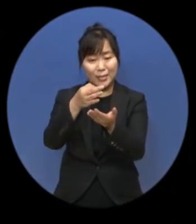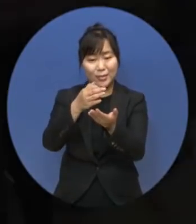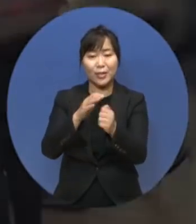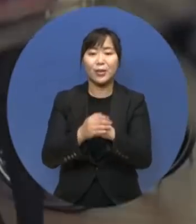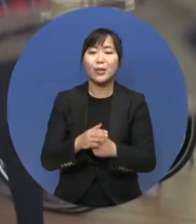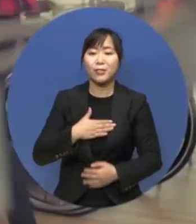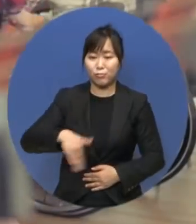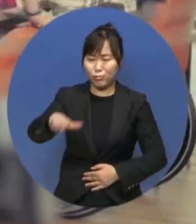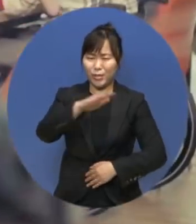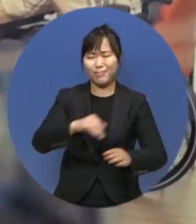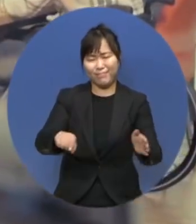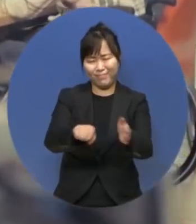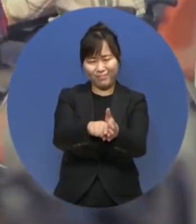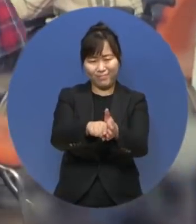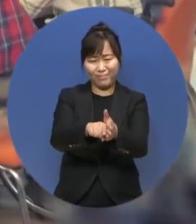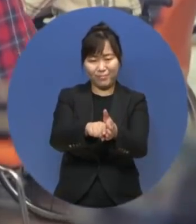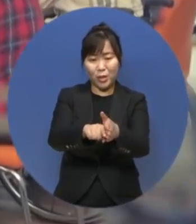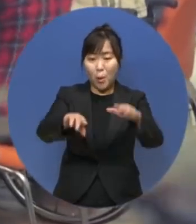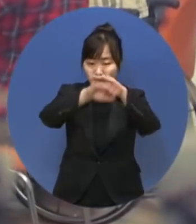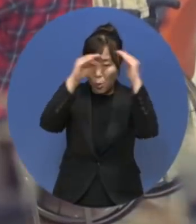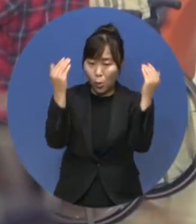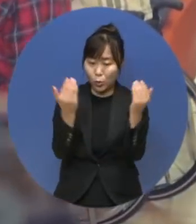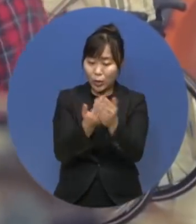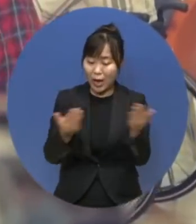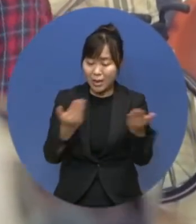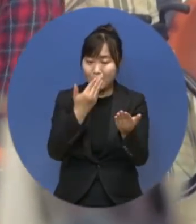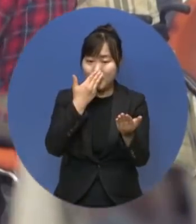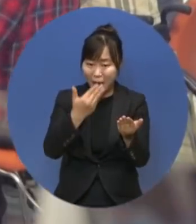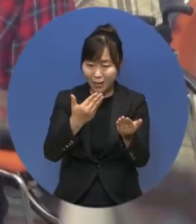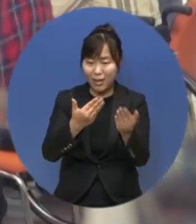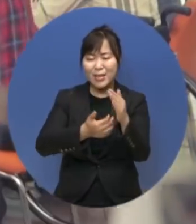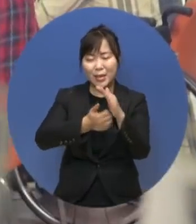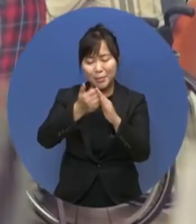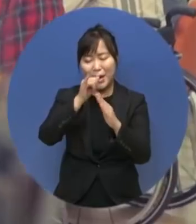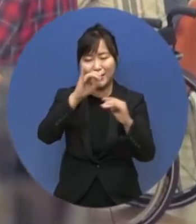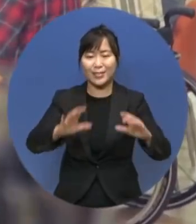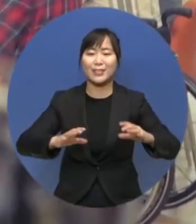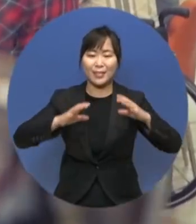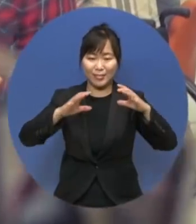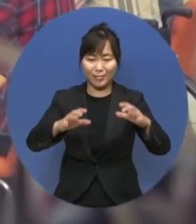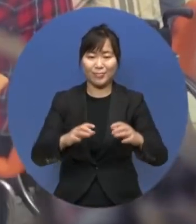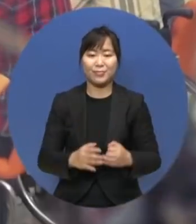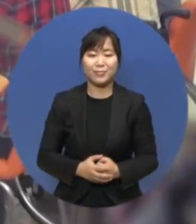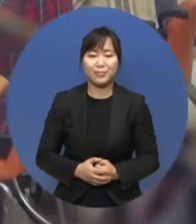우리는 믿습니다. 모두가 일할 수 있는 희망찬 세상을.